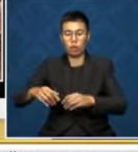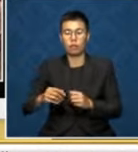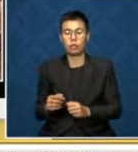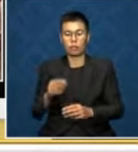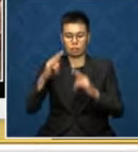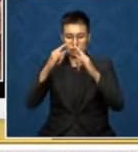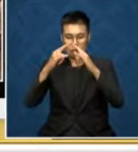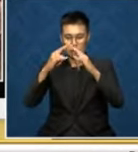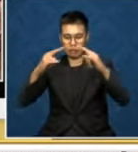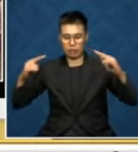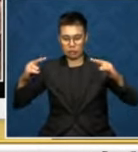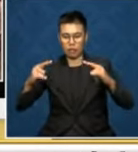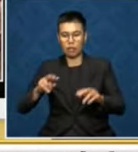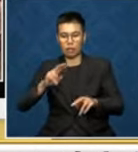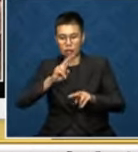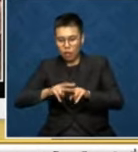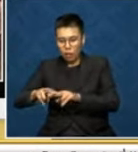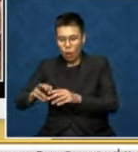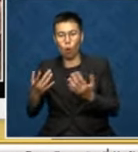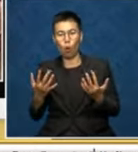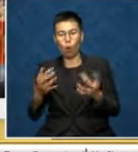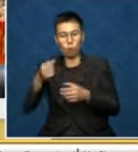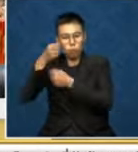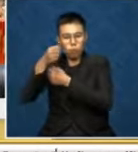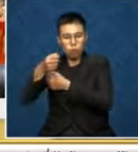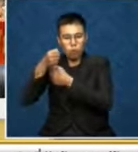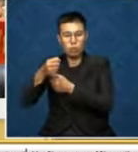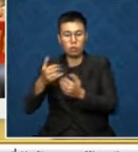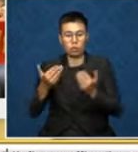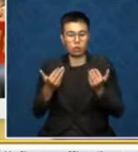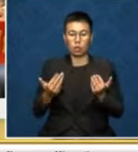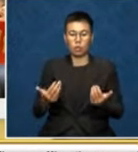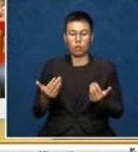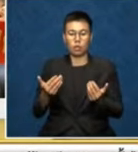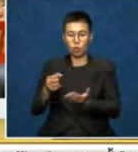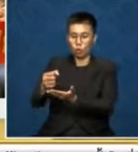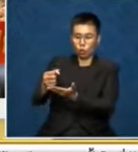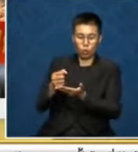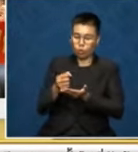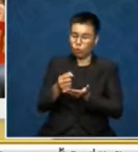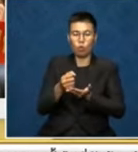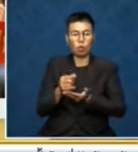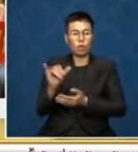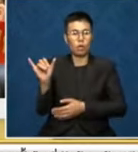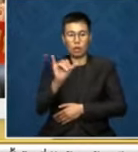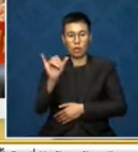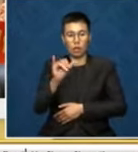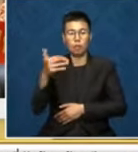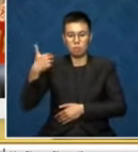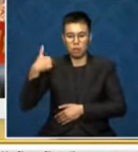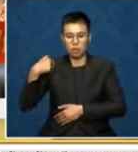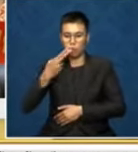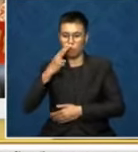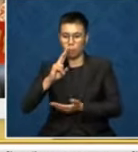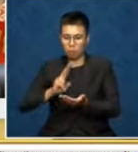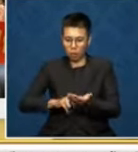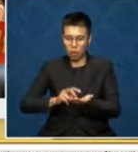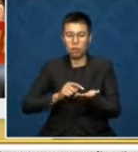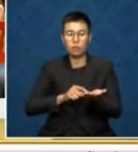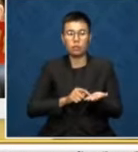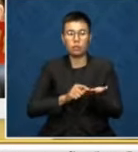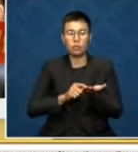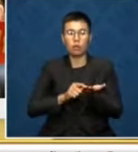โครงการนะครับเมื่อวันที่14สิงหาคมจนถึงปัจจุบันก็ยังไม่มีความชัดเจนกับชาวบ้านนะครับโดยชาวบ้านได้ยื่นหนังสือร้องเรียน ต่อ